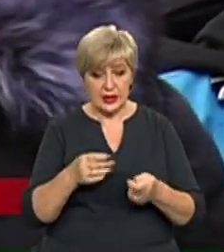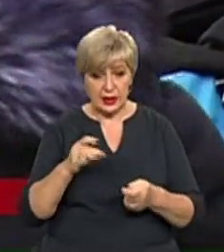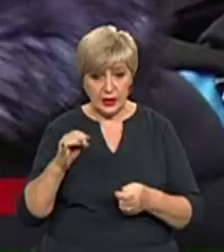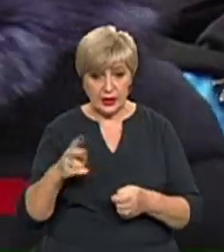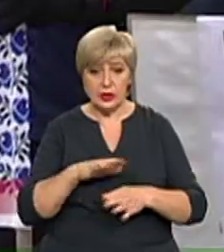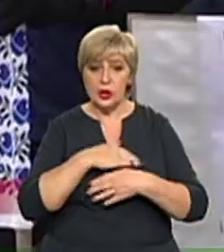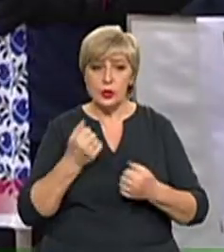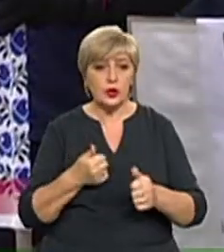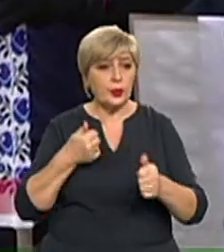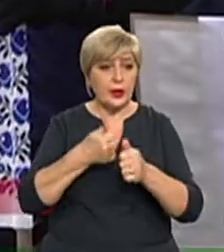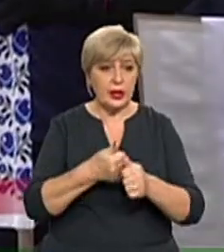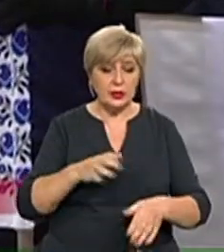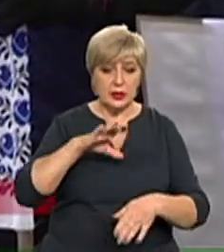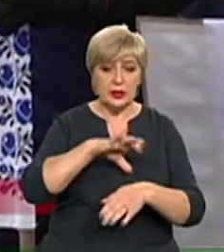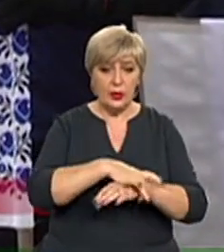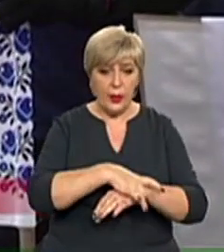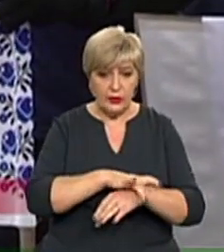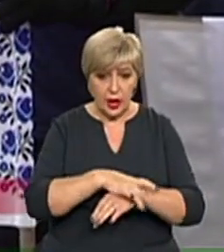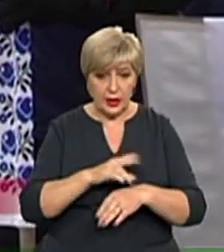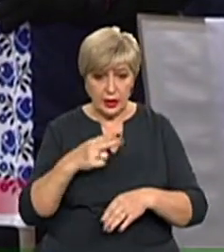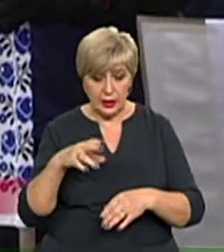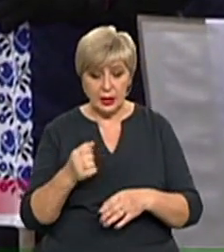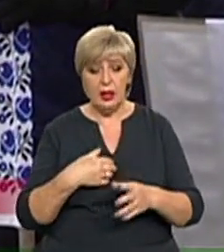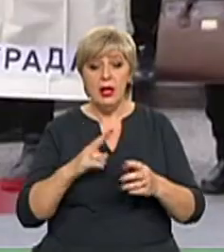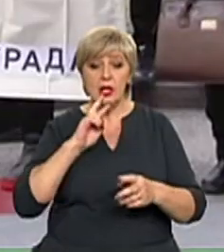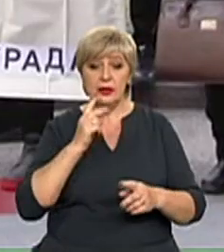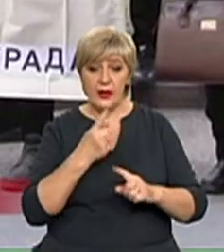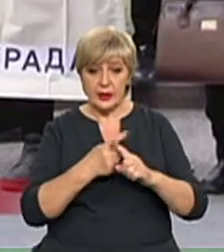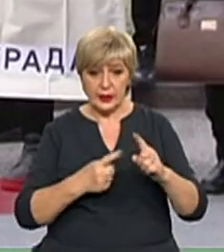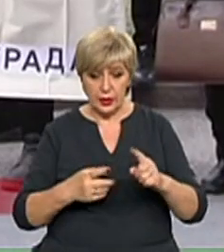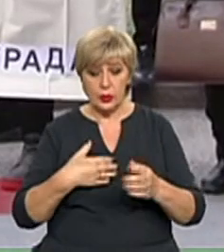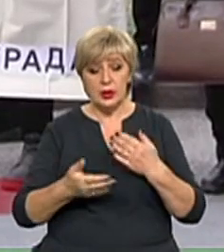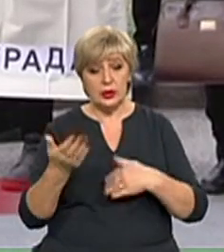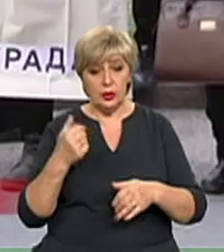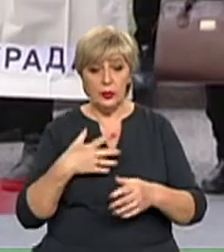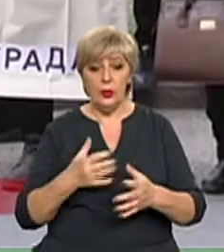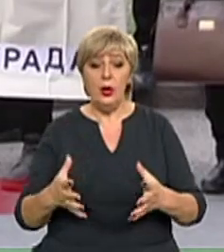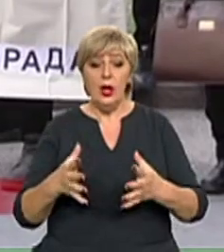Кажуть, 2,5 роки тому 5 сіл створили громаду. І за цей час відчули переваги